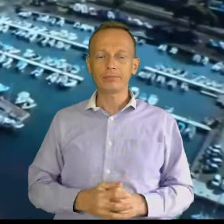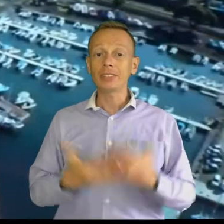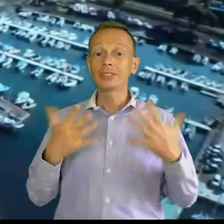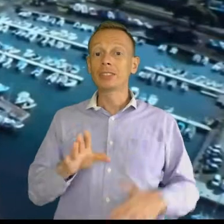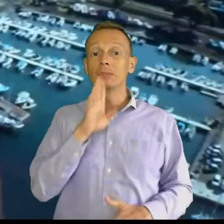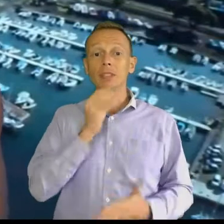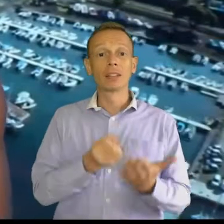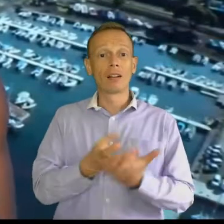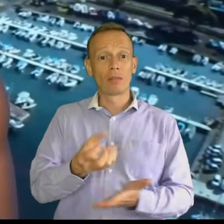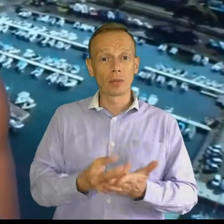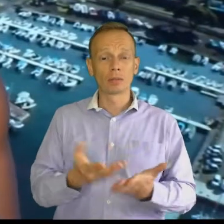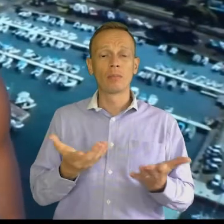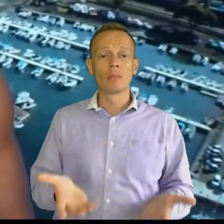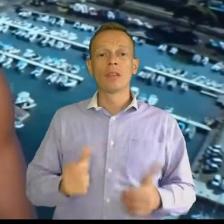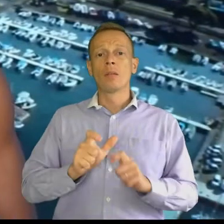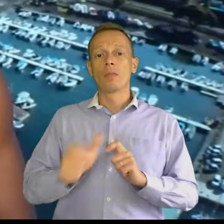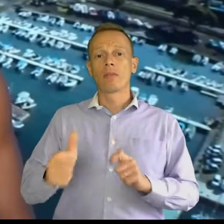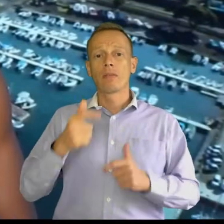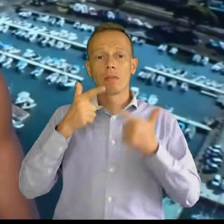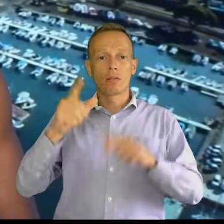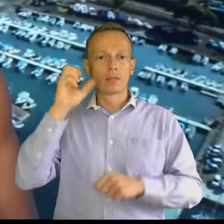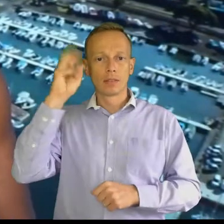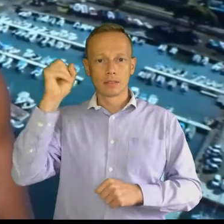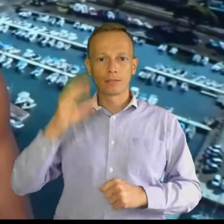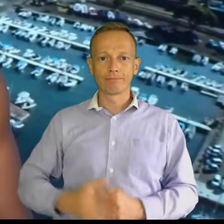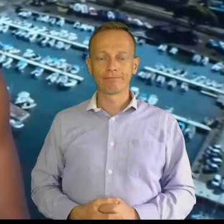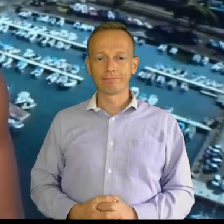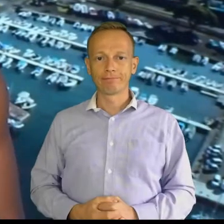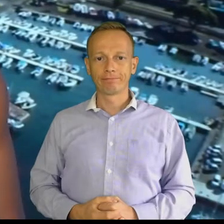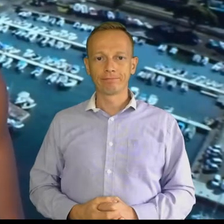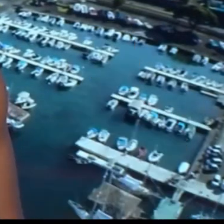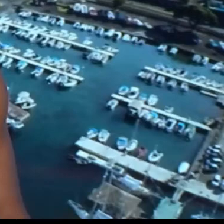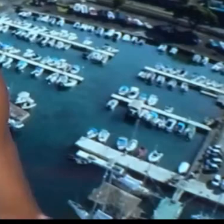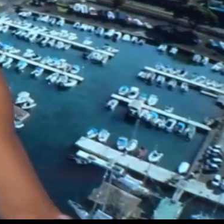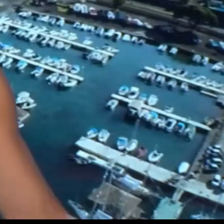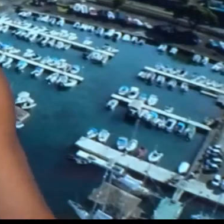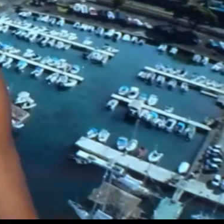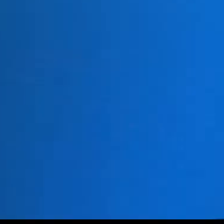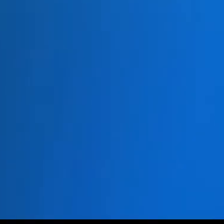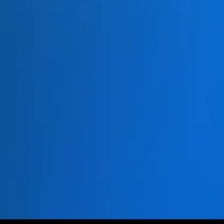Voilà, c'est la fin de ce flash. Si vous êtes à table, bon appétit. À tout de suite pour votre journal en Tahiti.